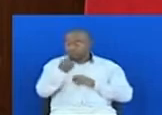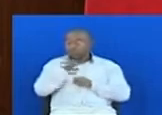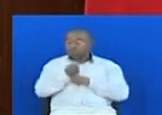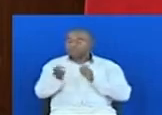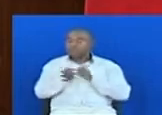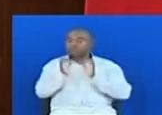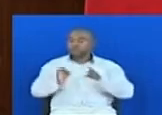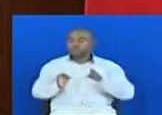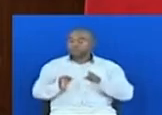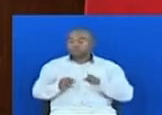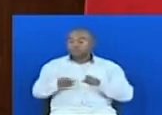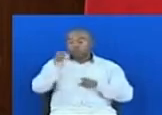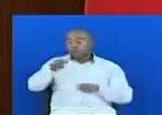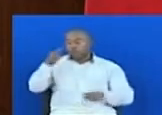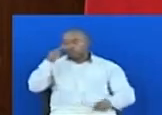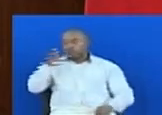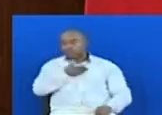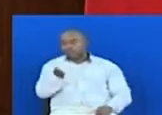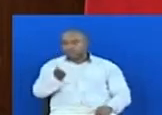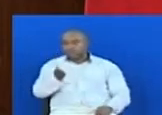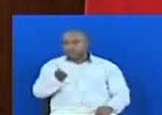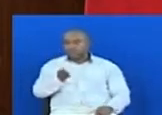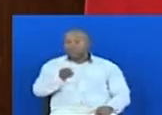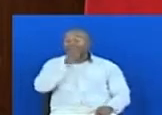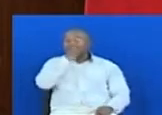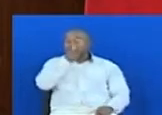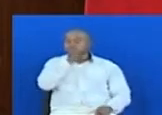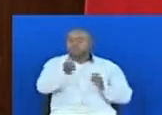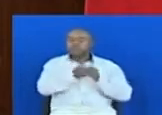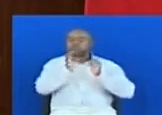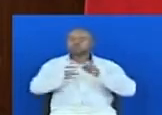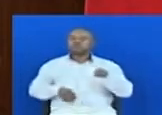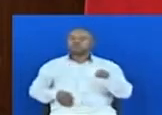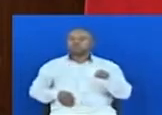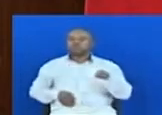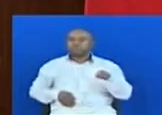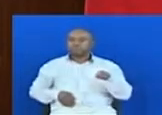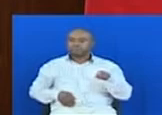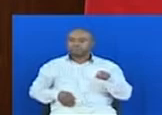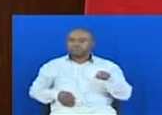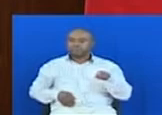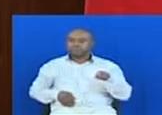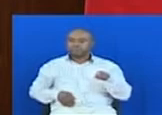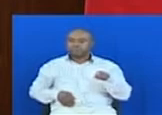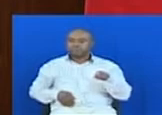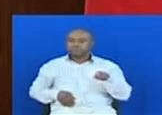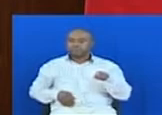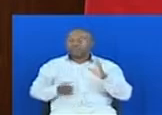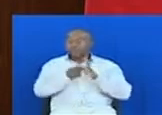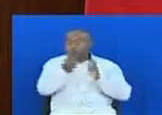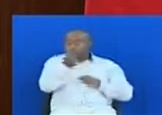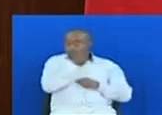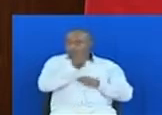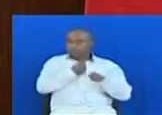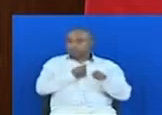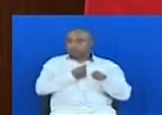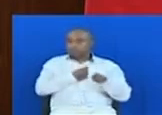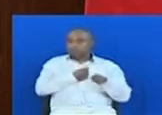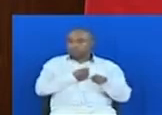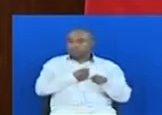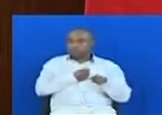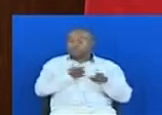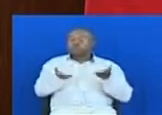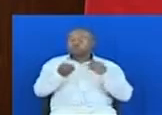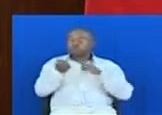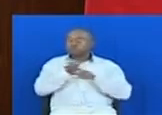kila mtu asilione, lakini bado likawa ni zuri hata kama unaofanya ni peke yako. Na naweza